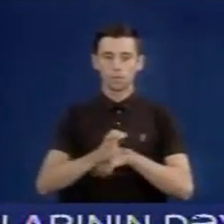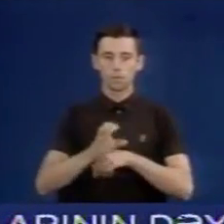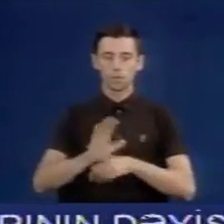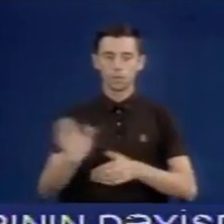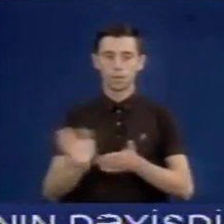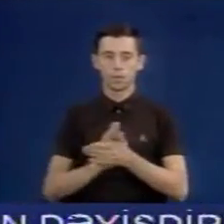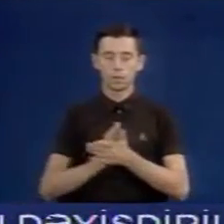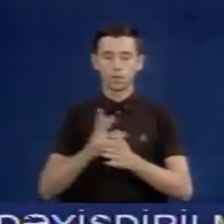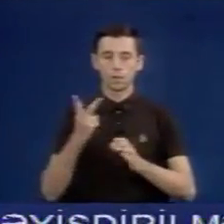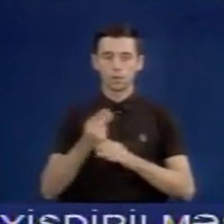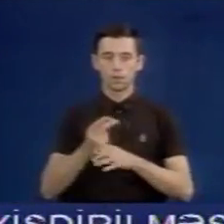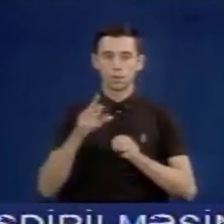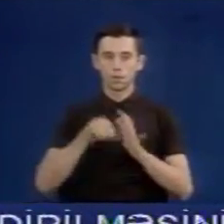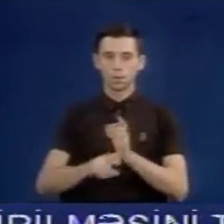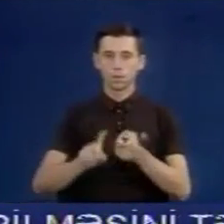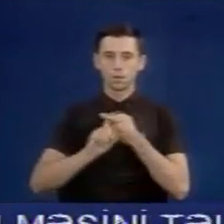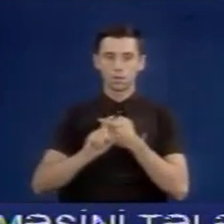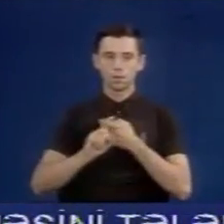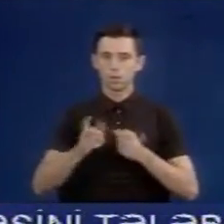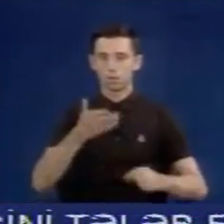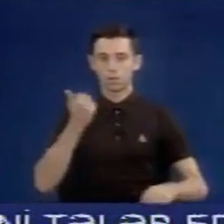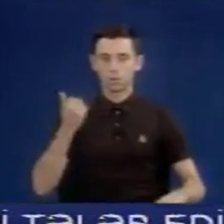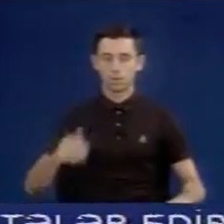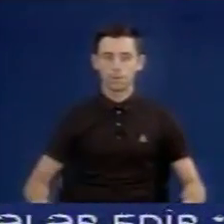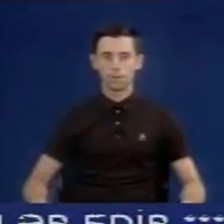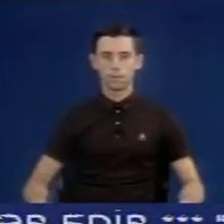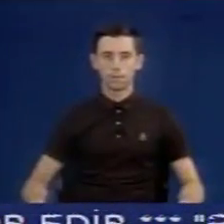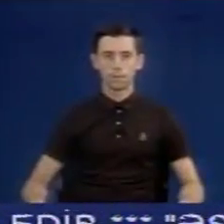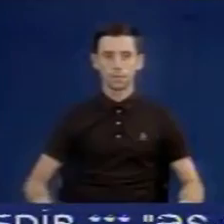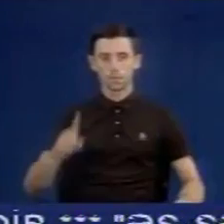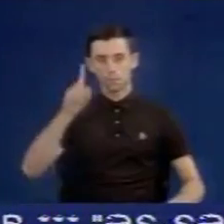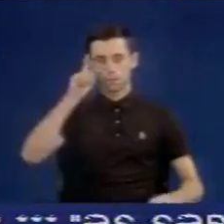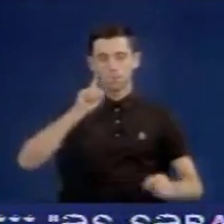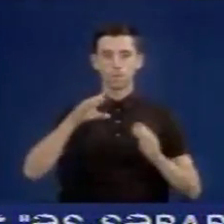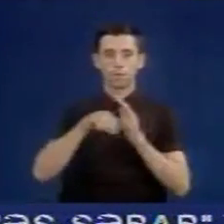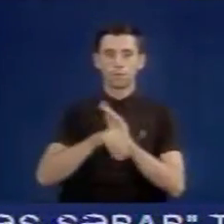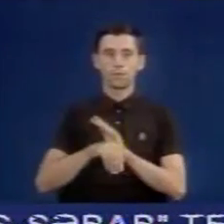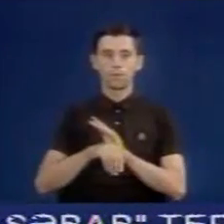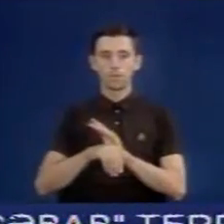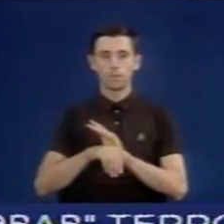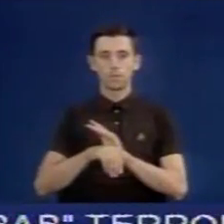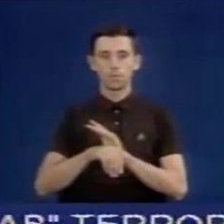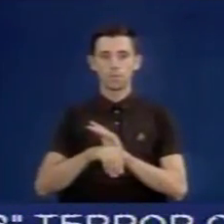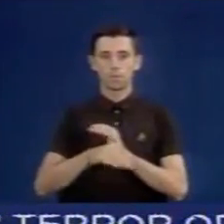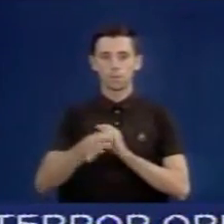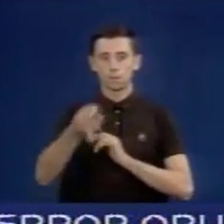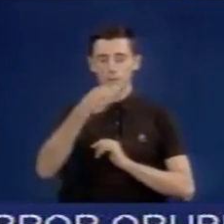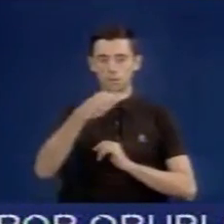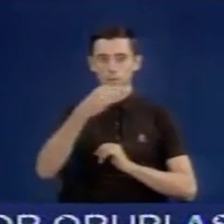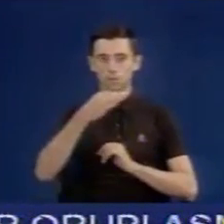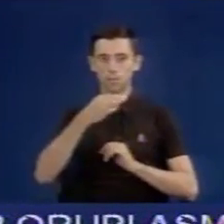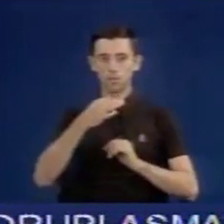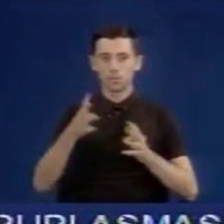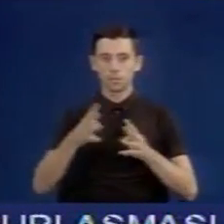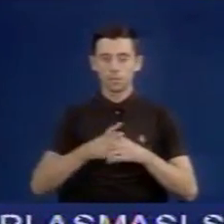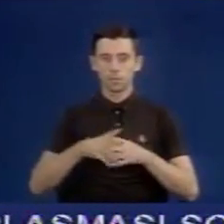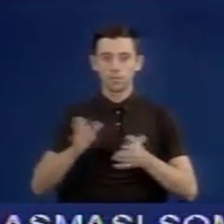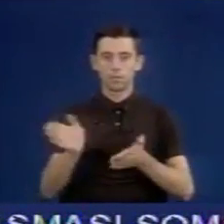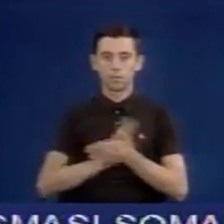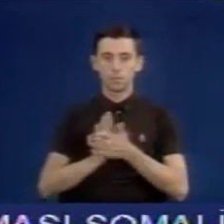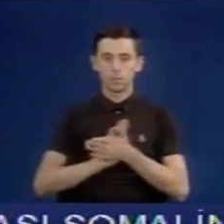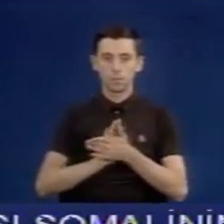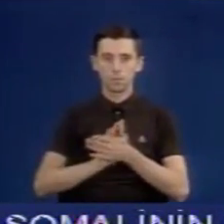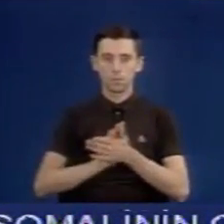dezinfeksiya maddələri isə zəhərlənmə törətmir. Ölkəmizdə istifadə olunan dərman maddələri həm dezinfeksiya,